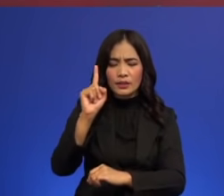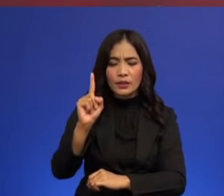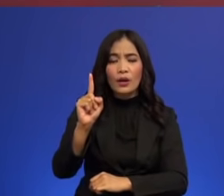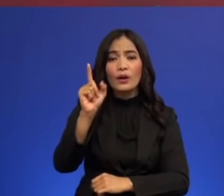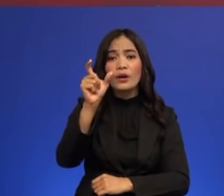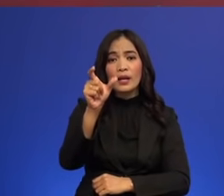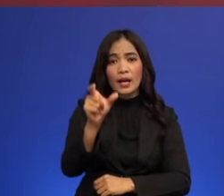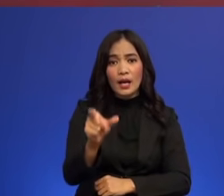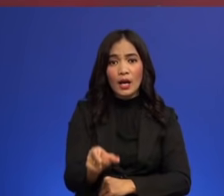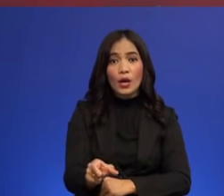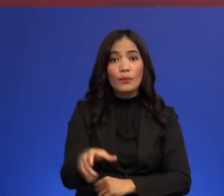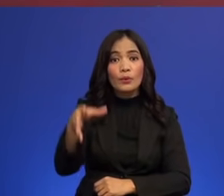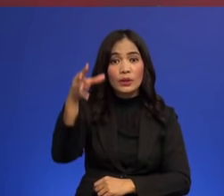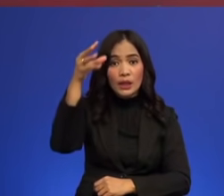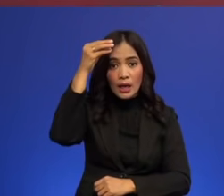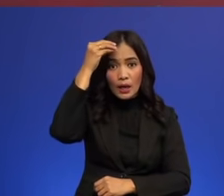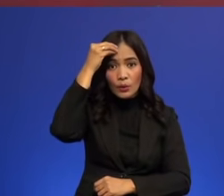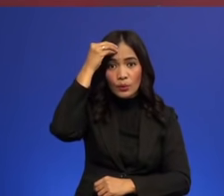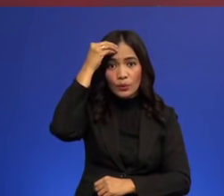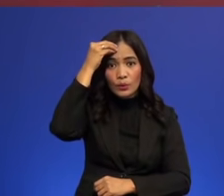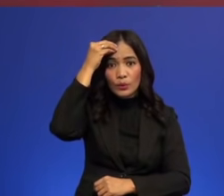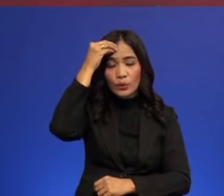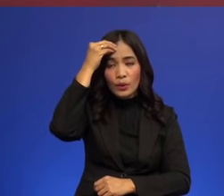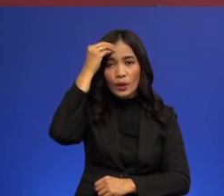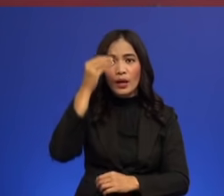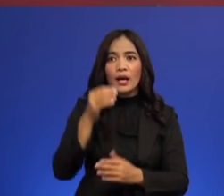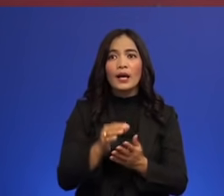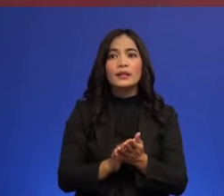Tiada seorang pun tahu